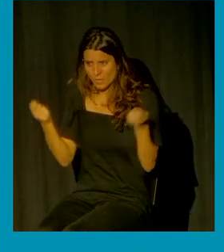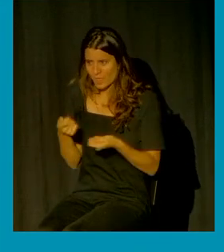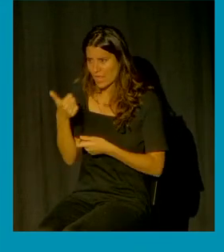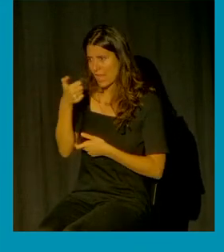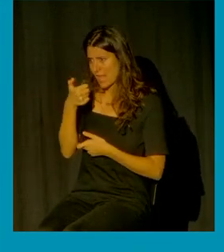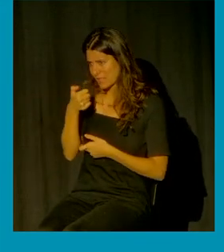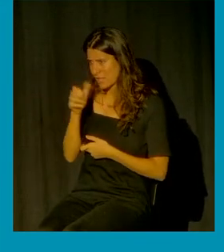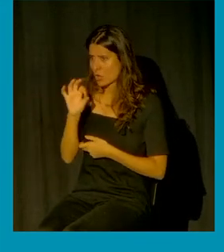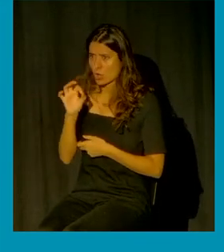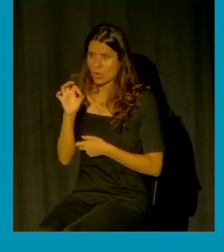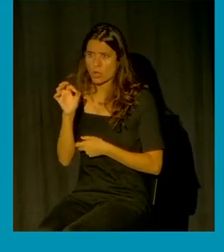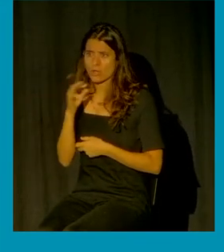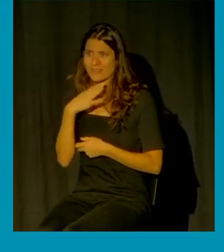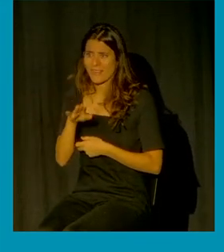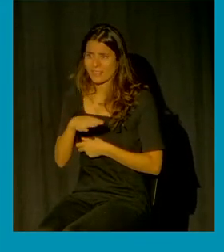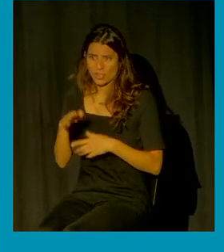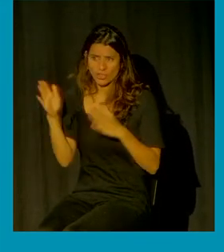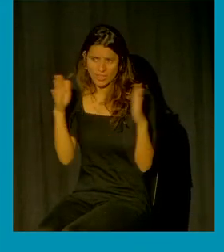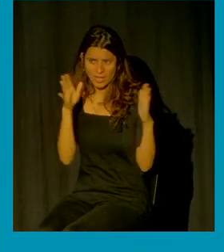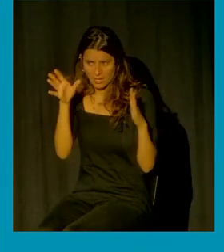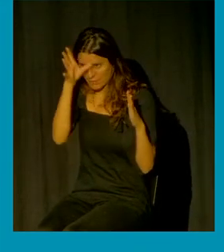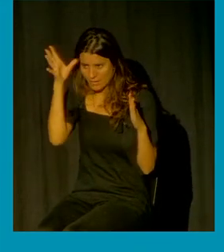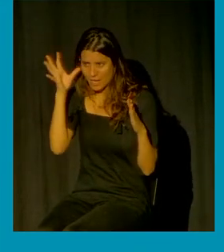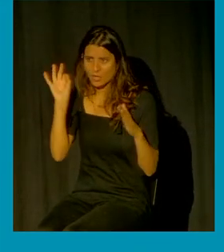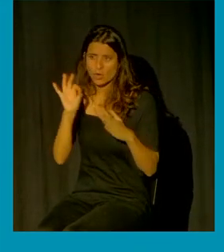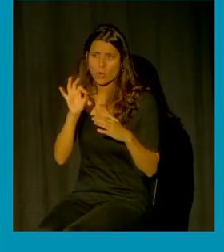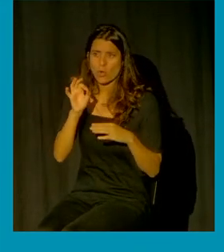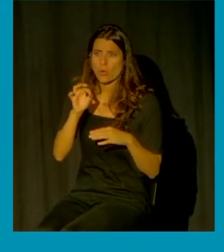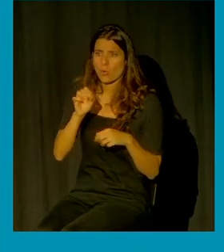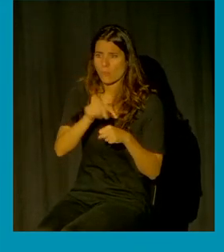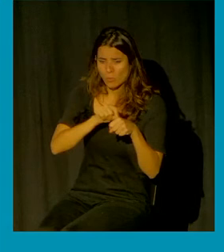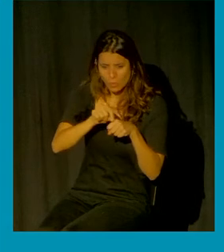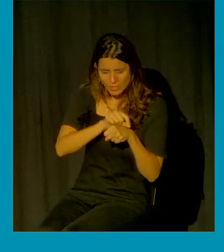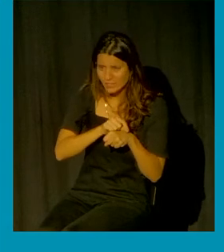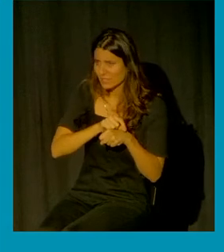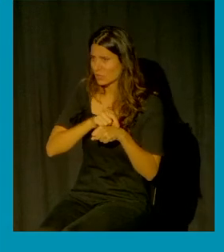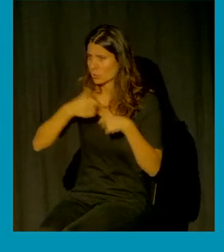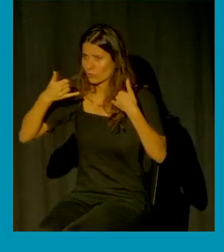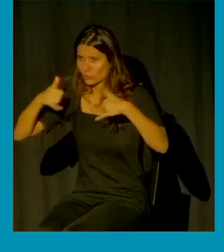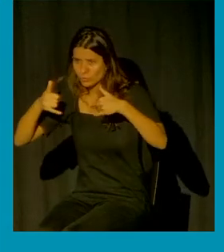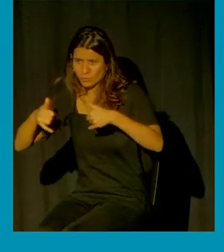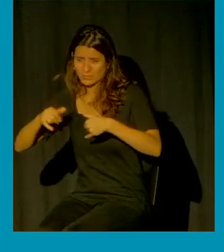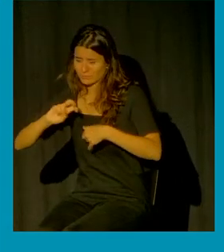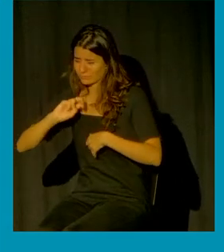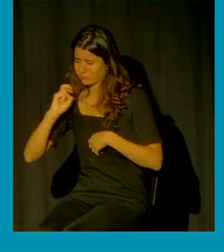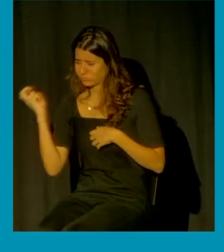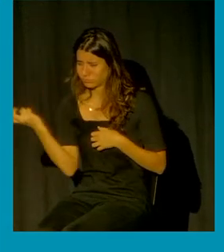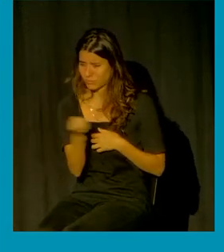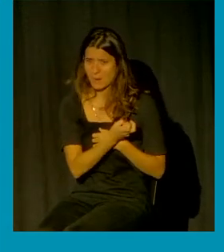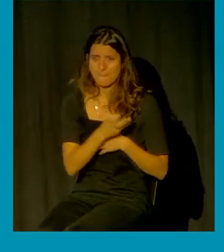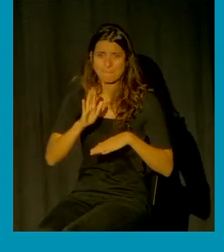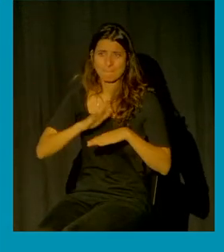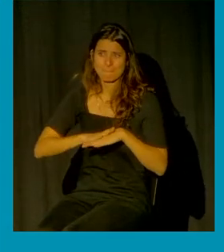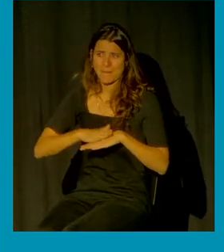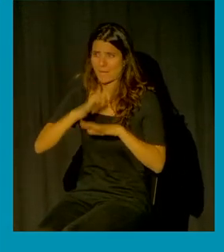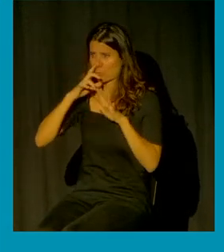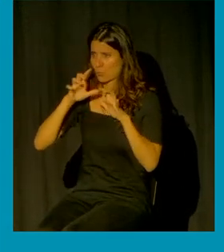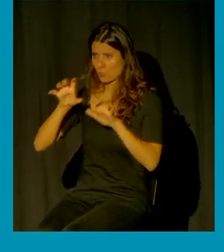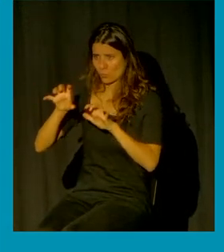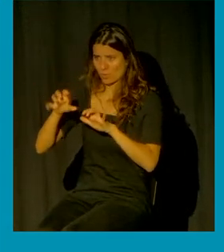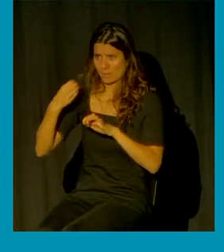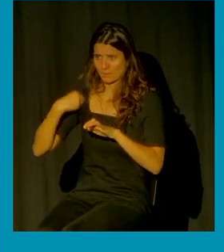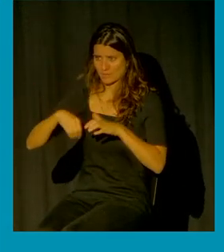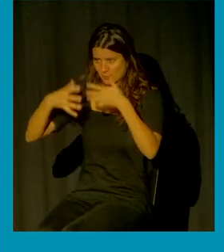canció del verano van sortir polítics futbolistes i tot quisqui ha d'alguna manera fem ofa d'aquesta